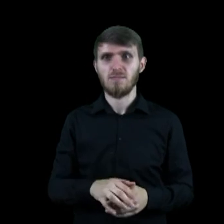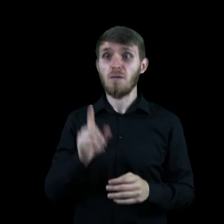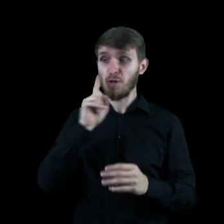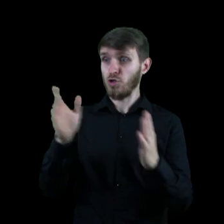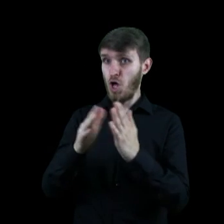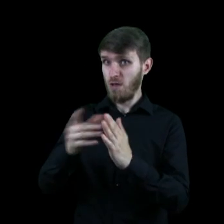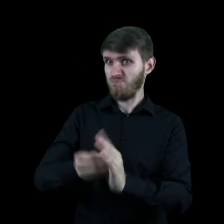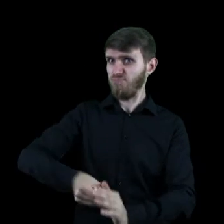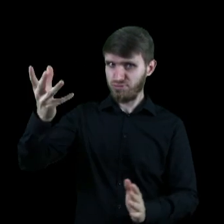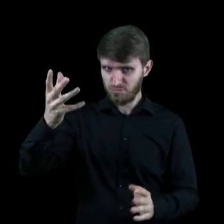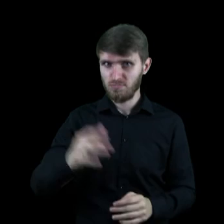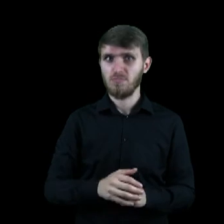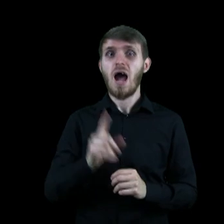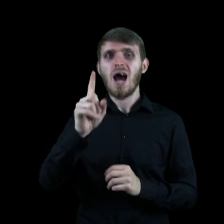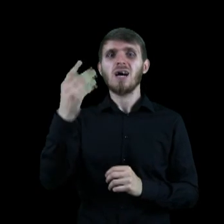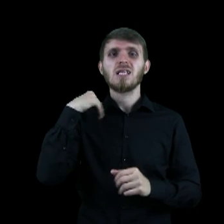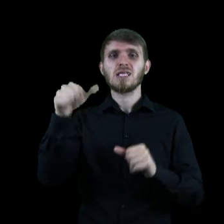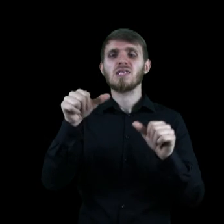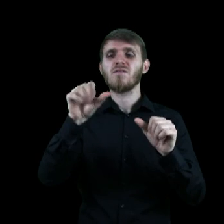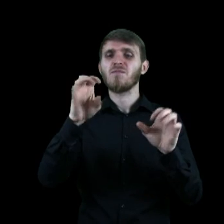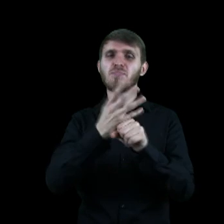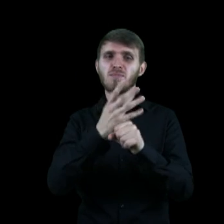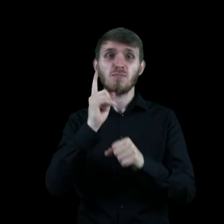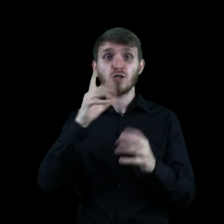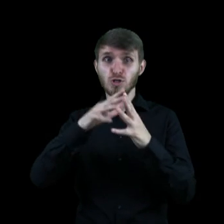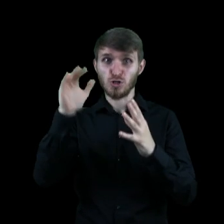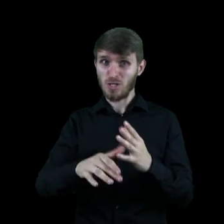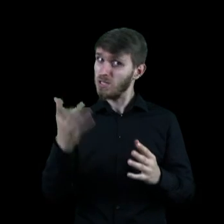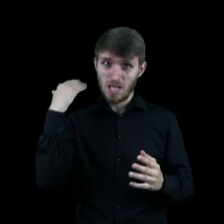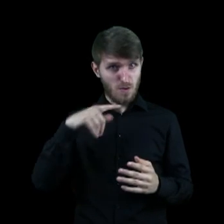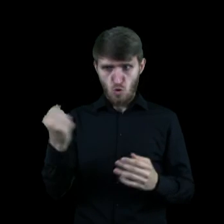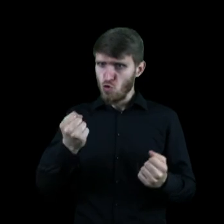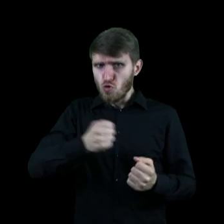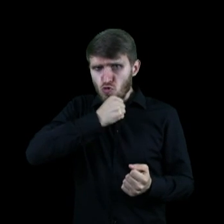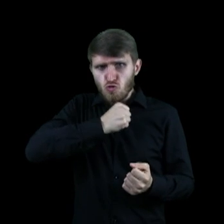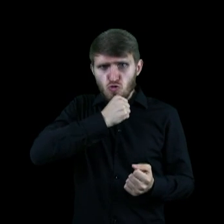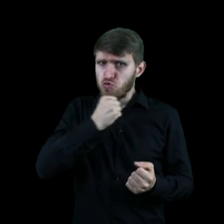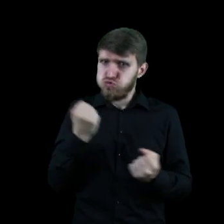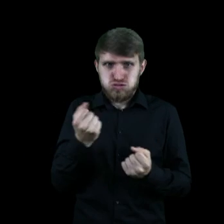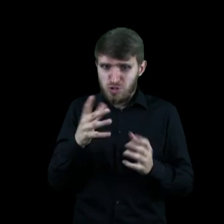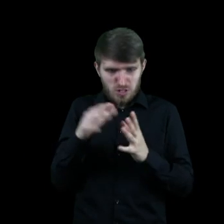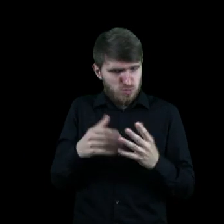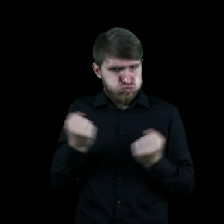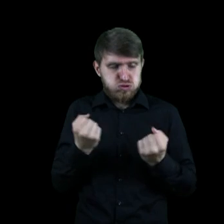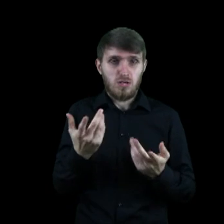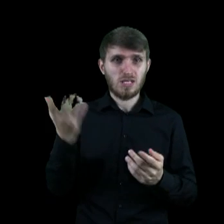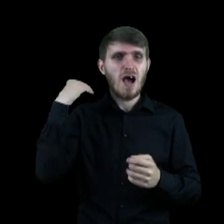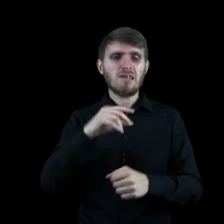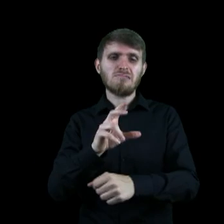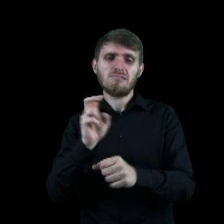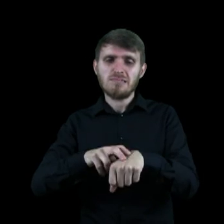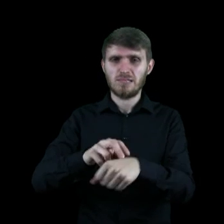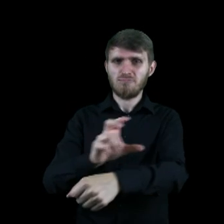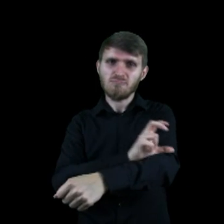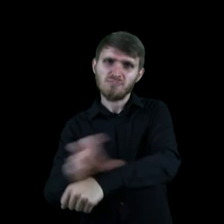choć wartość domu wzrosła, to przecież 10 tysięcy w 1950 roku było wielką sumą. Lekarze